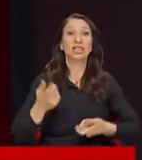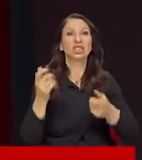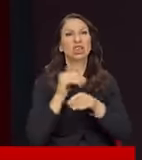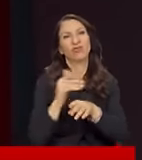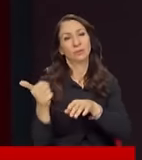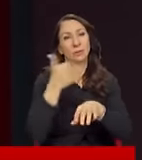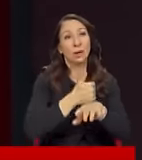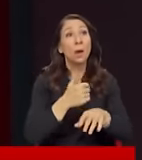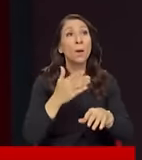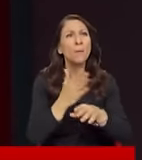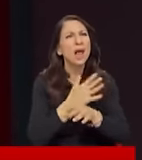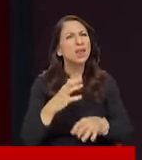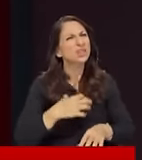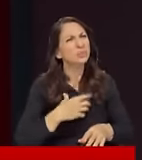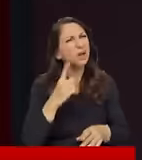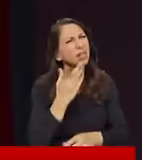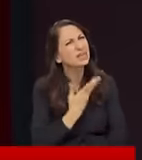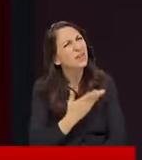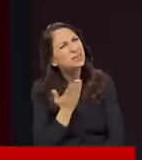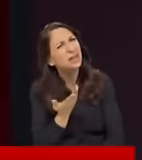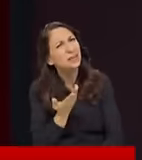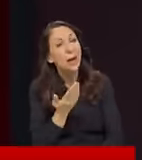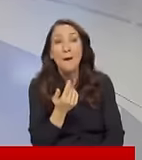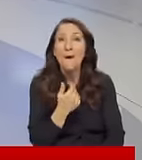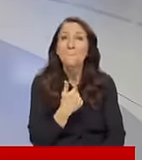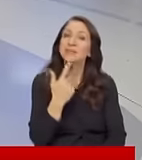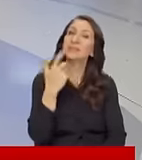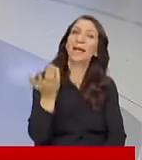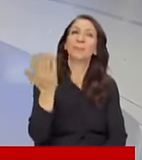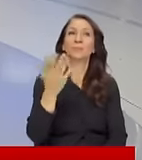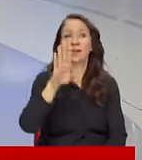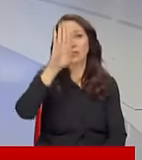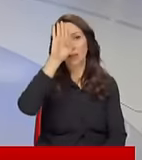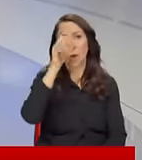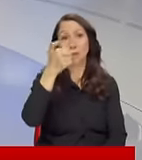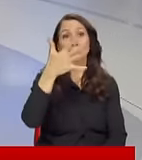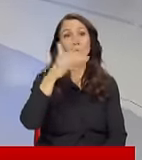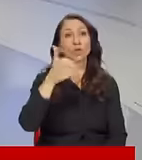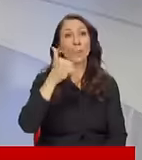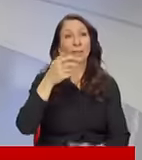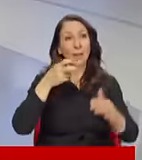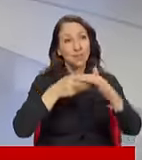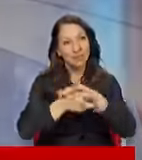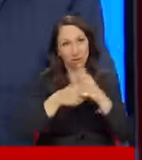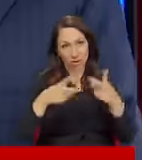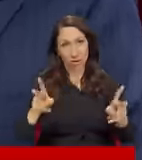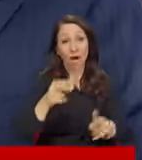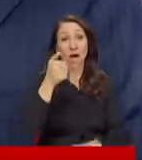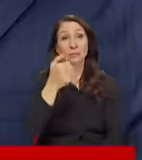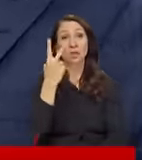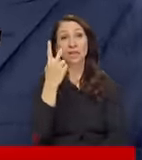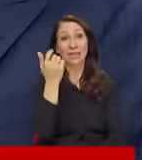Şimdi malına sahip çık Allah aşkına. Biz diyelim İstanbul'da 65 kilometre metro açtık. 62